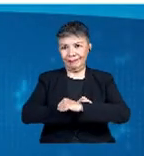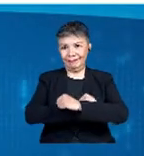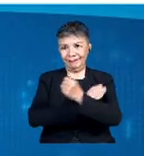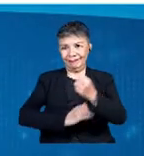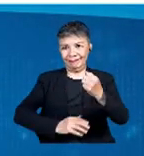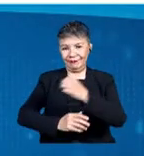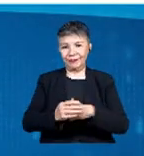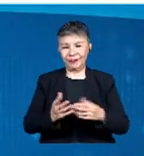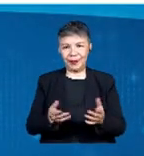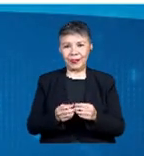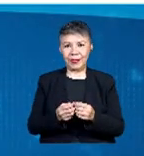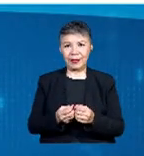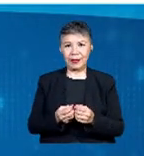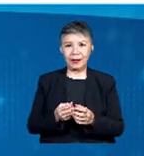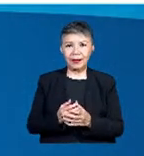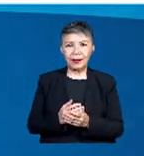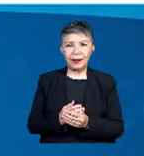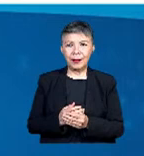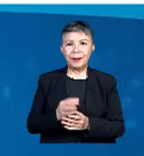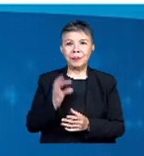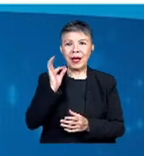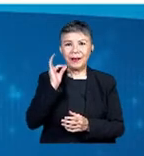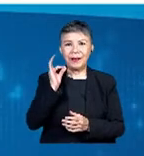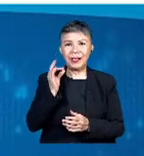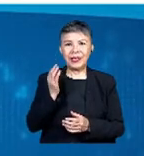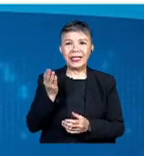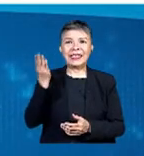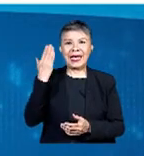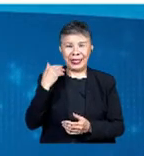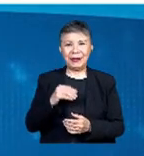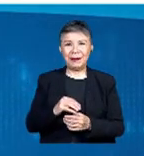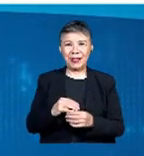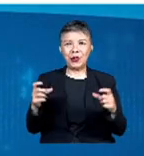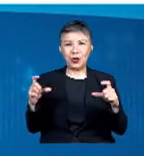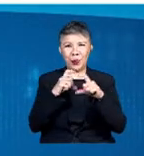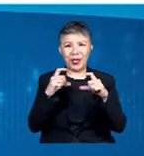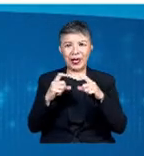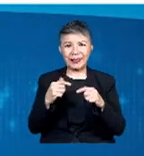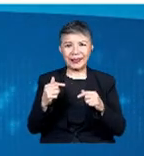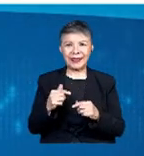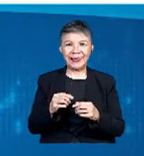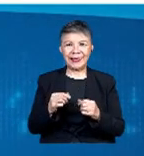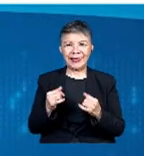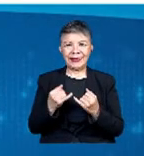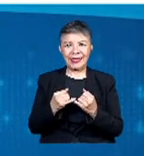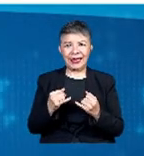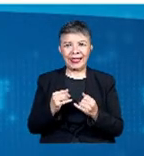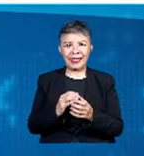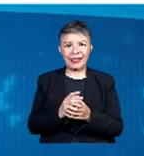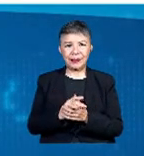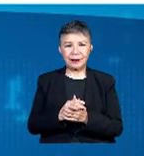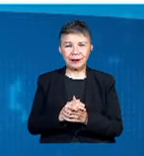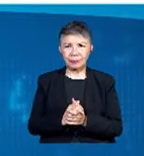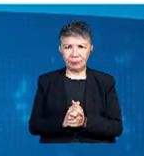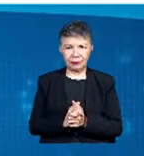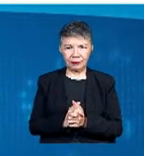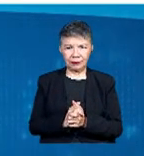Pak. Mohon maaf Mbak Nadia, ya, pertanyaan kita sekarang ditunjuk ujang